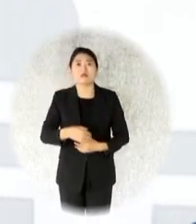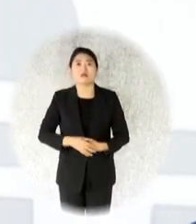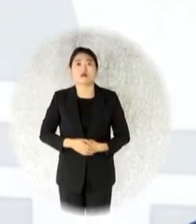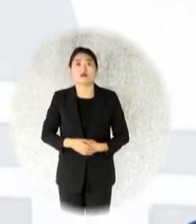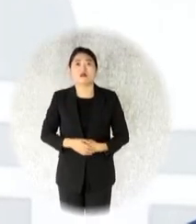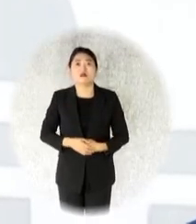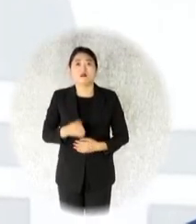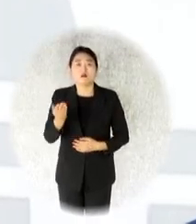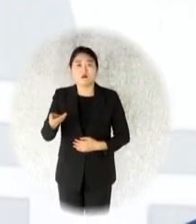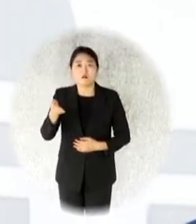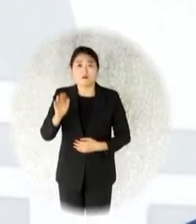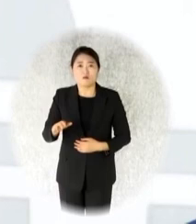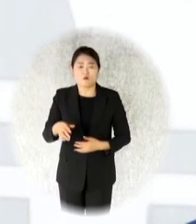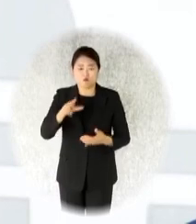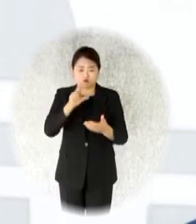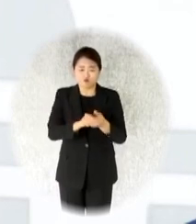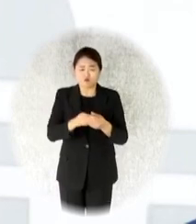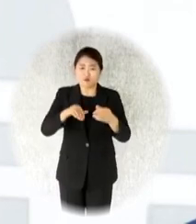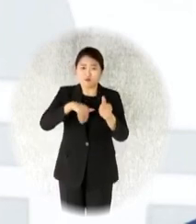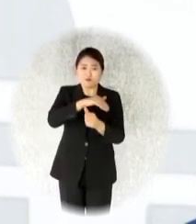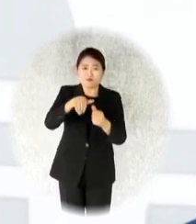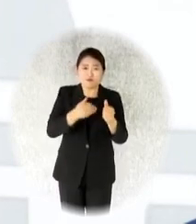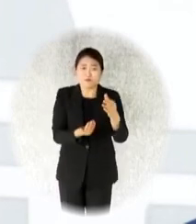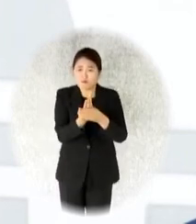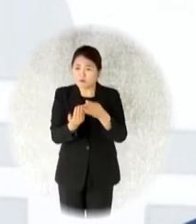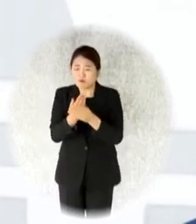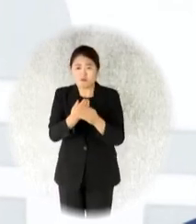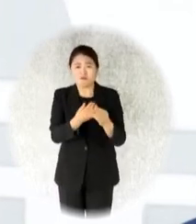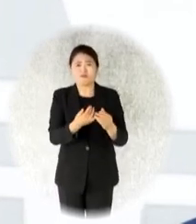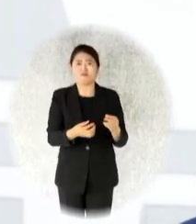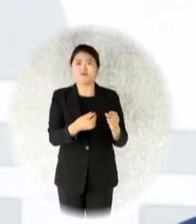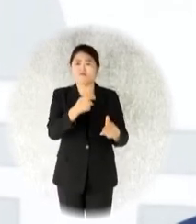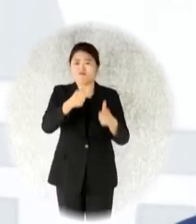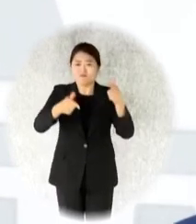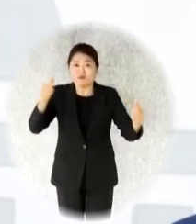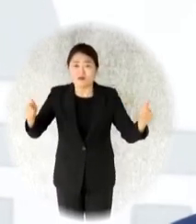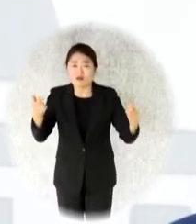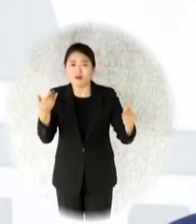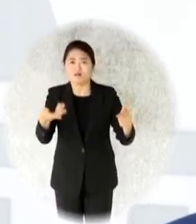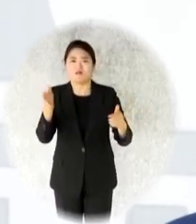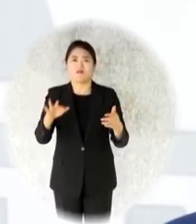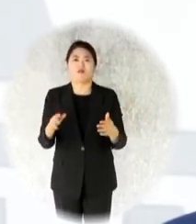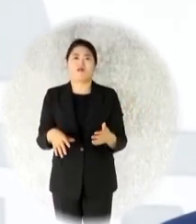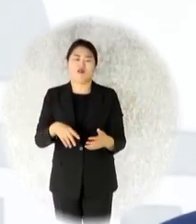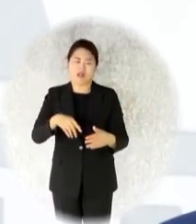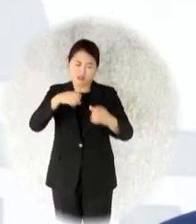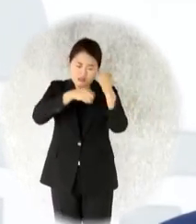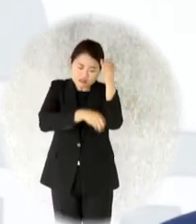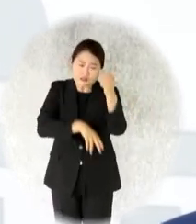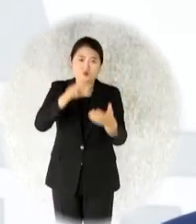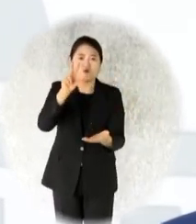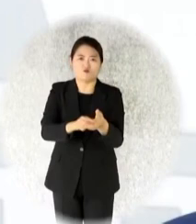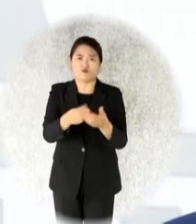모두 다르면서도 또 같았습니다 아니 익숙했습니다